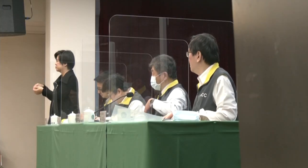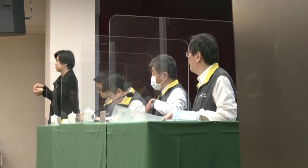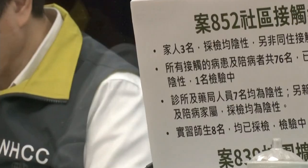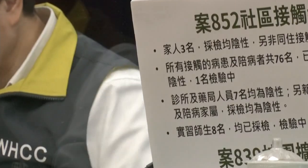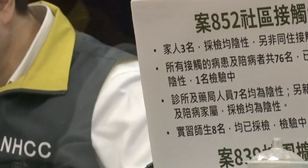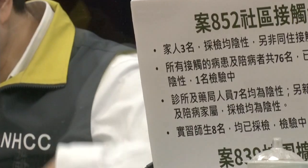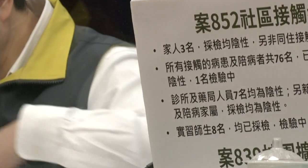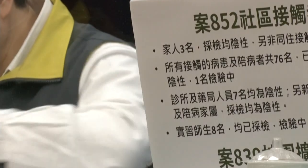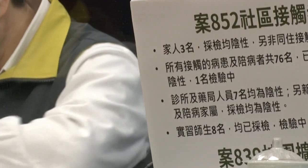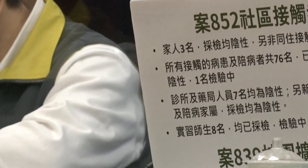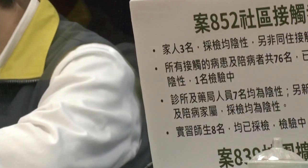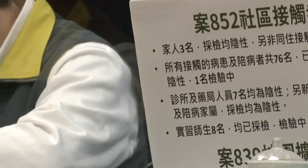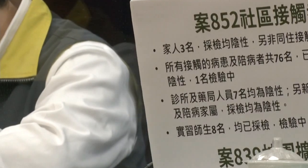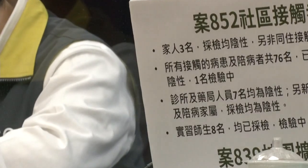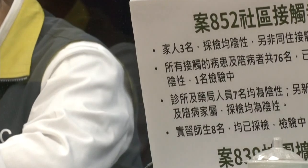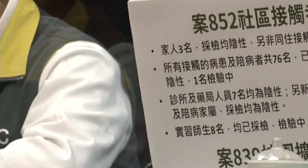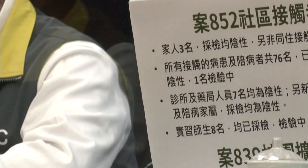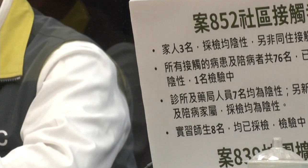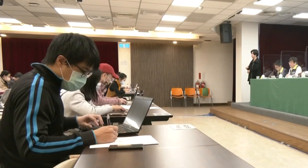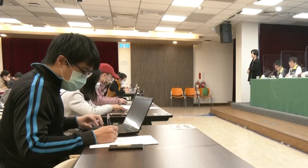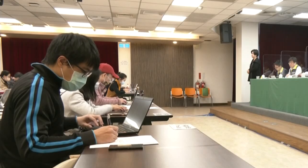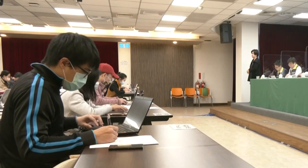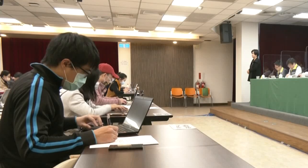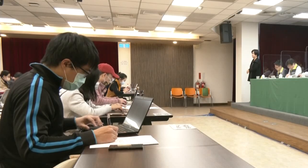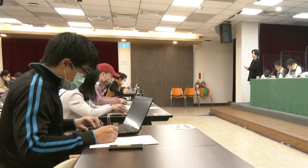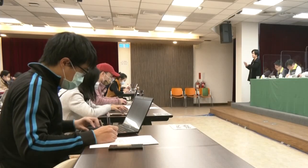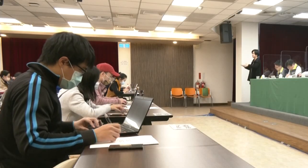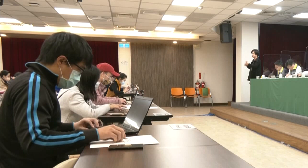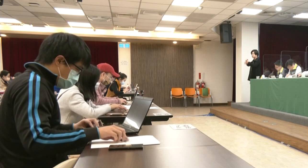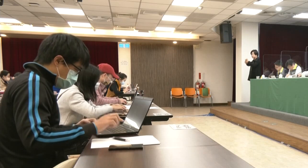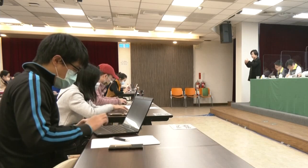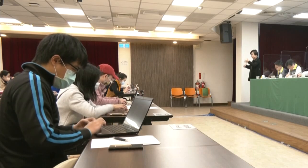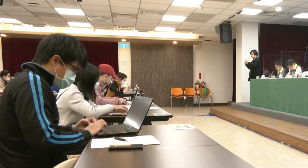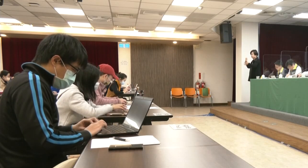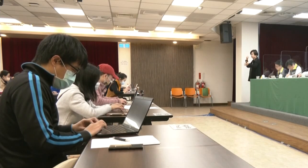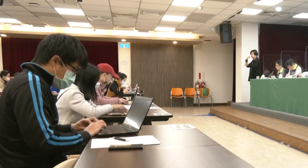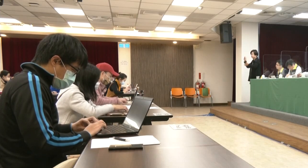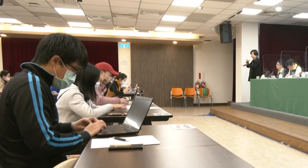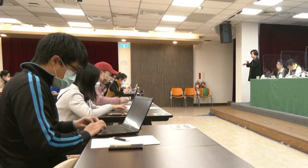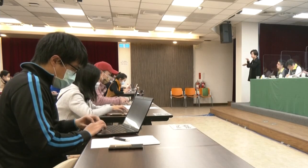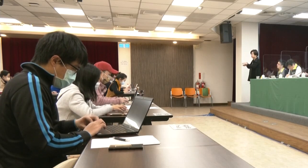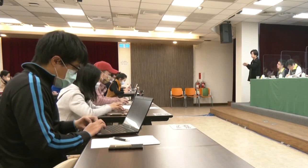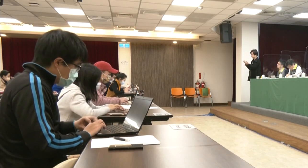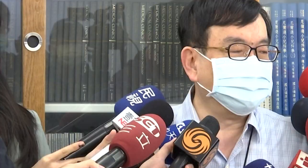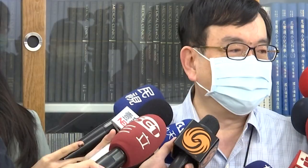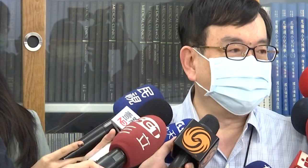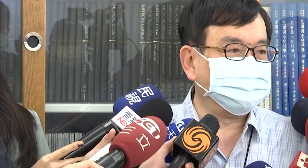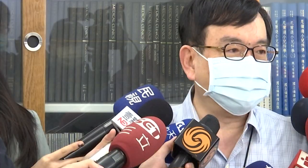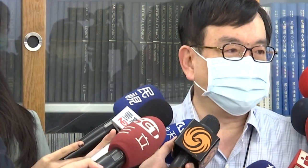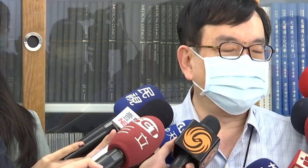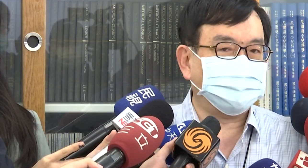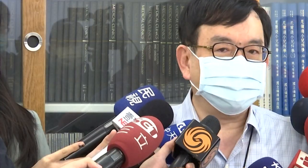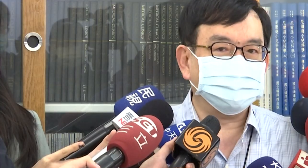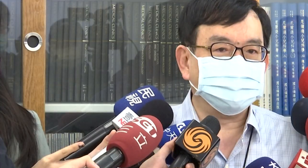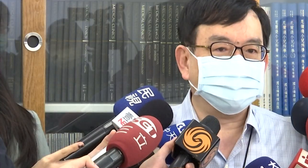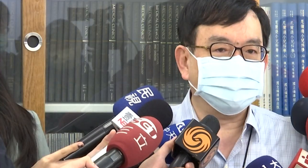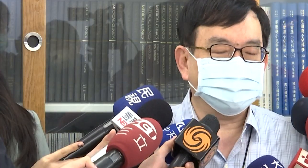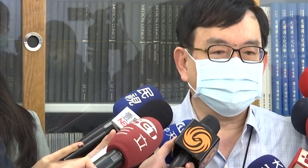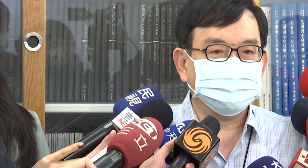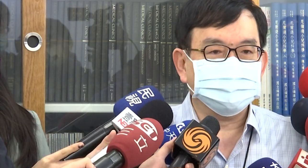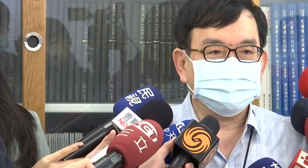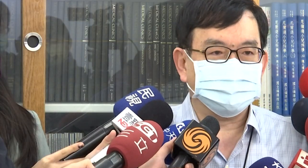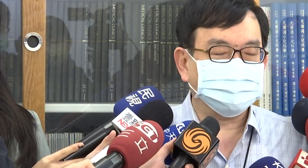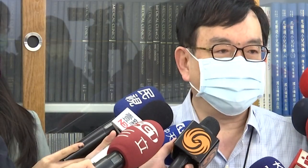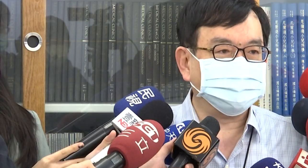减低负担，再划分医护隔离的区域。不过感染科医生建议，应该先全面清消。 那要整个筛一遍，到